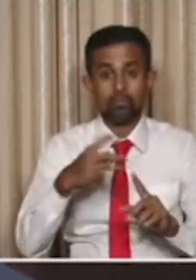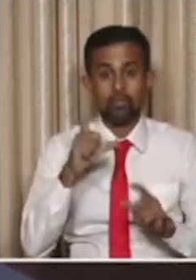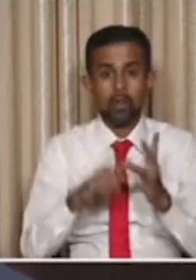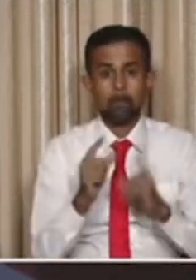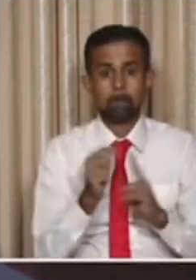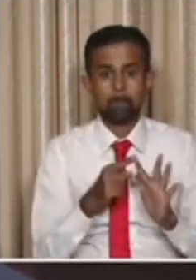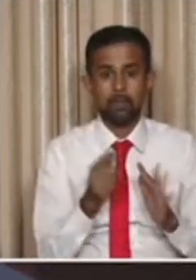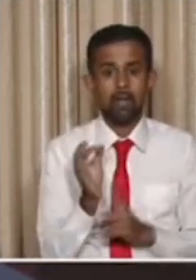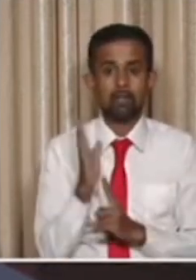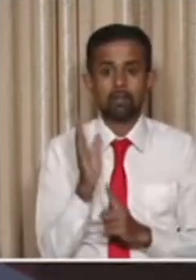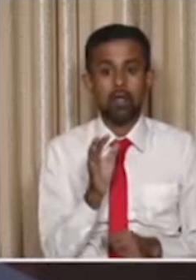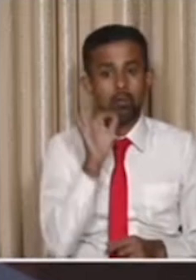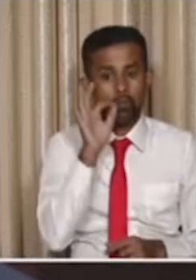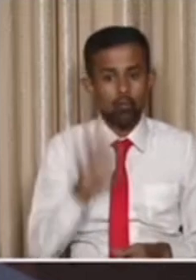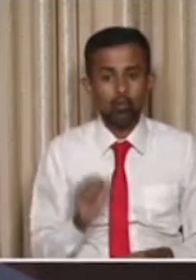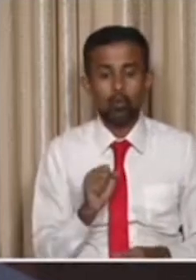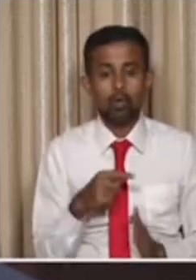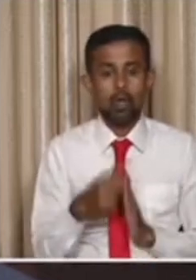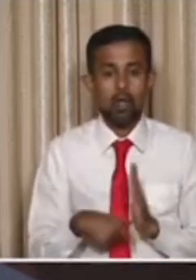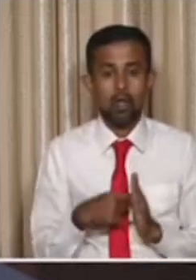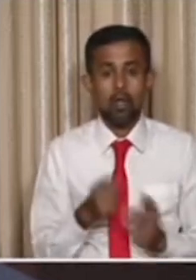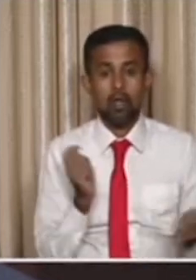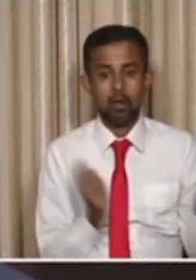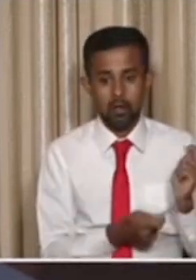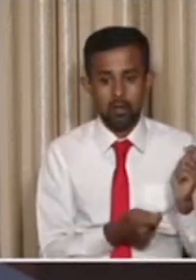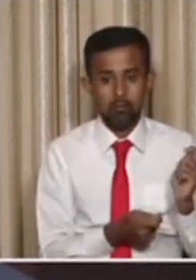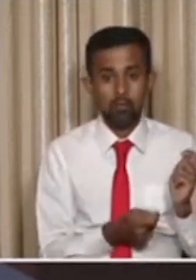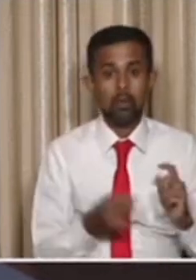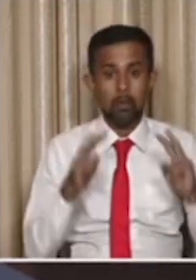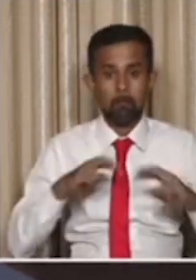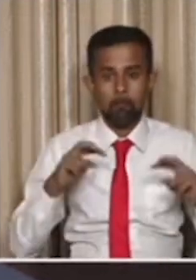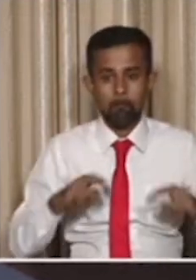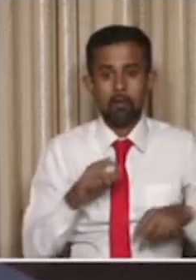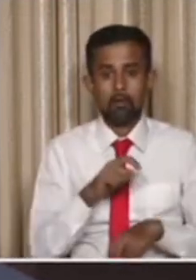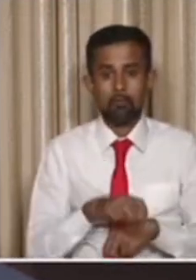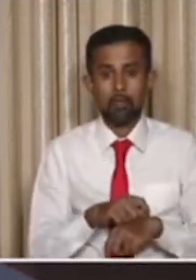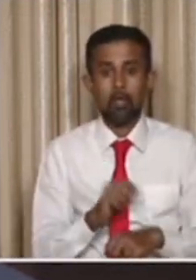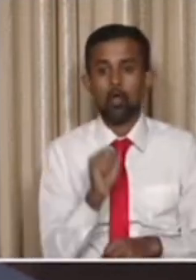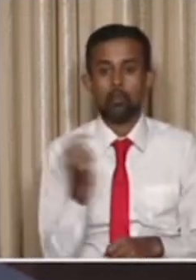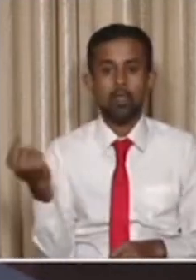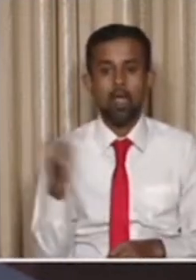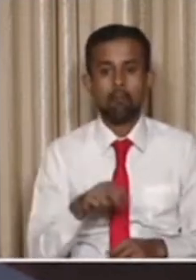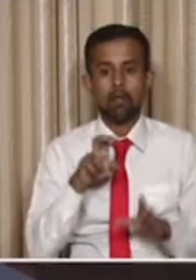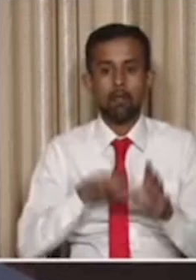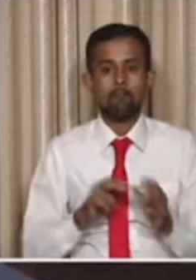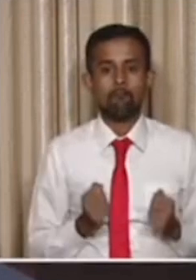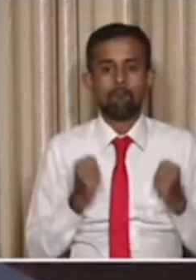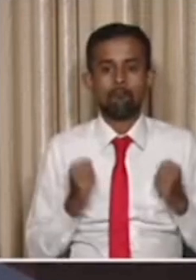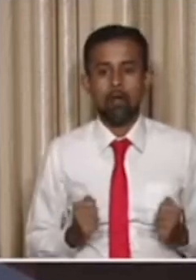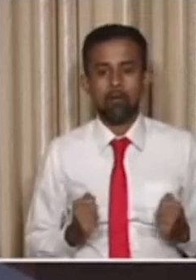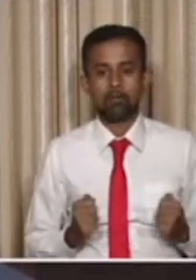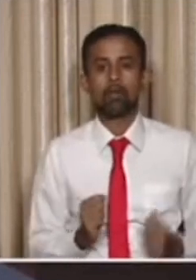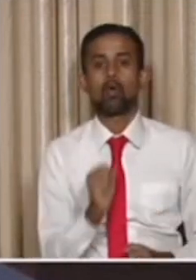එකේ සභාපතිතුමාගේ පුතා කොහොමද ශ්‍රී ලංකා ක්‍රිකට් ගැන විමර්ශනය කරනකොට කොහොමද ඇවිල්ලා වාඩි වෙන්නේ? මං අහන්න